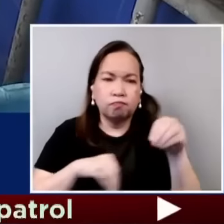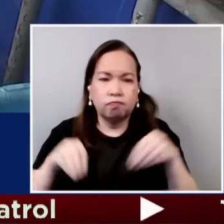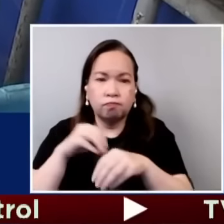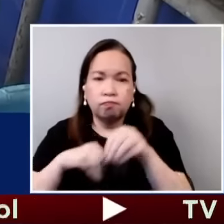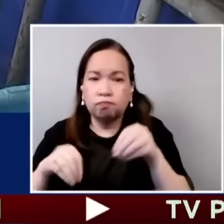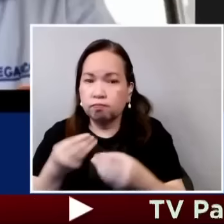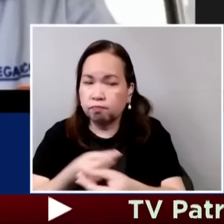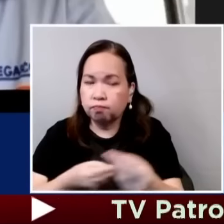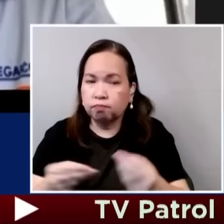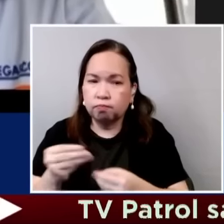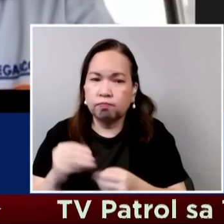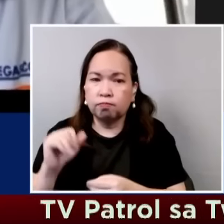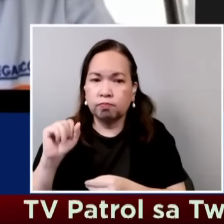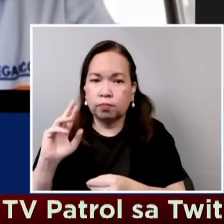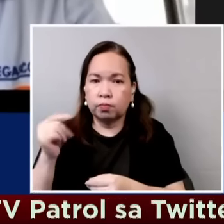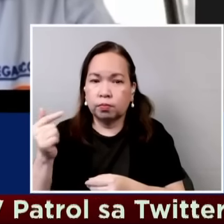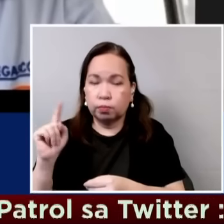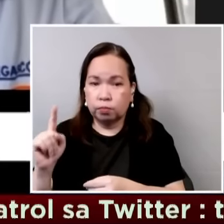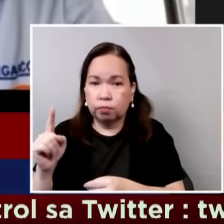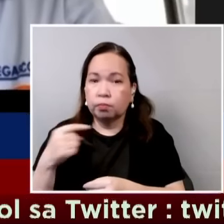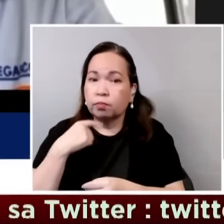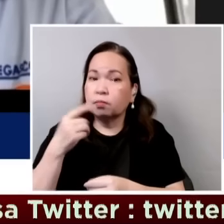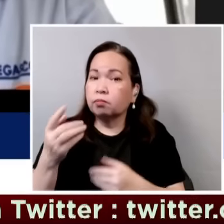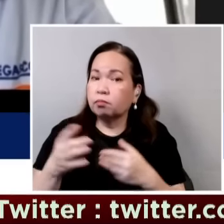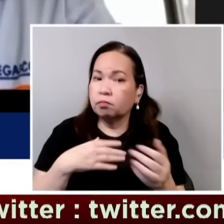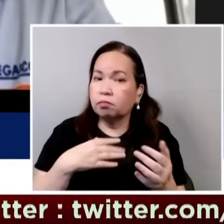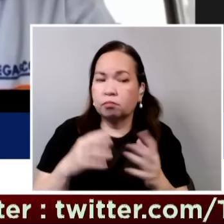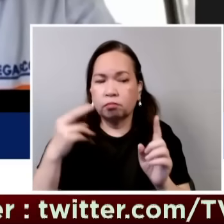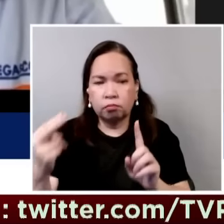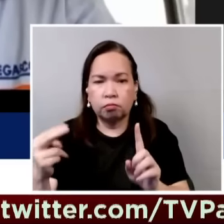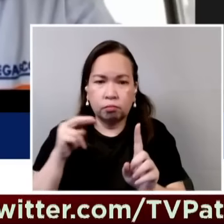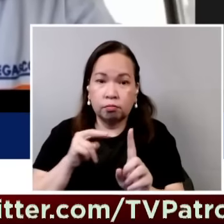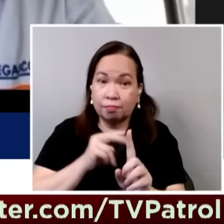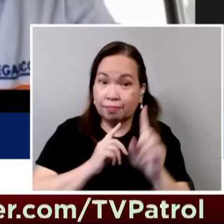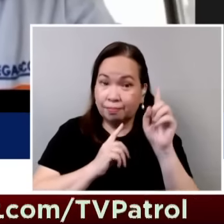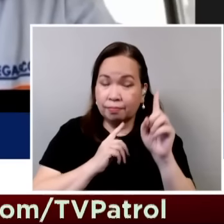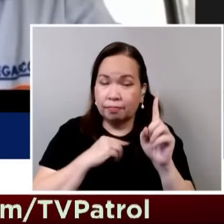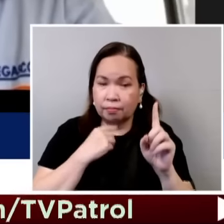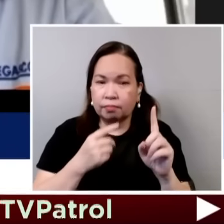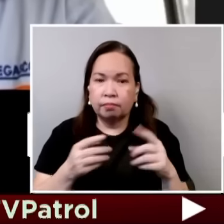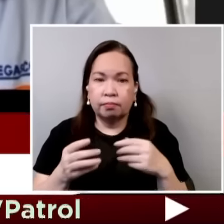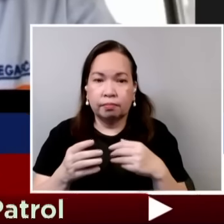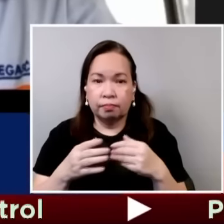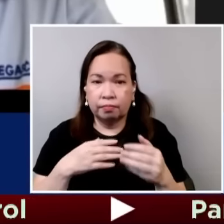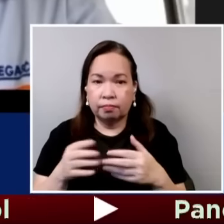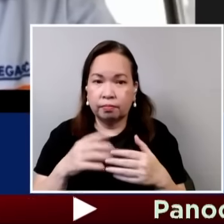August 1. Historically, kahit na saan namin tingnan, even